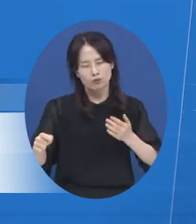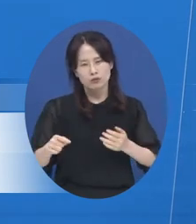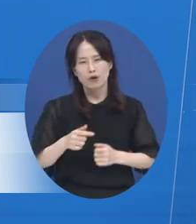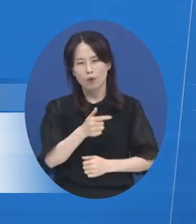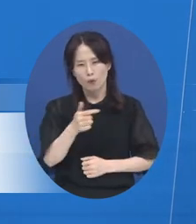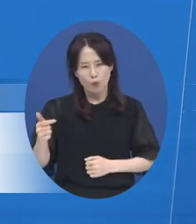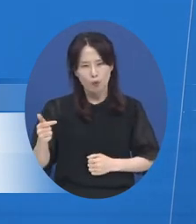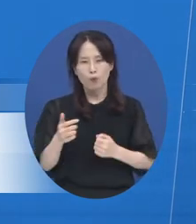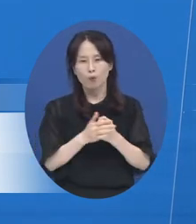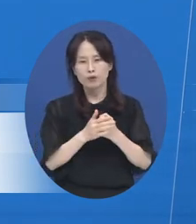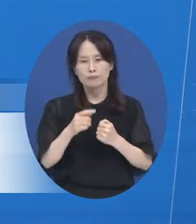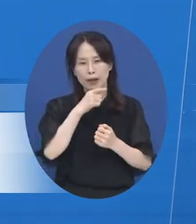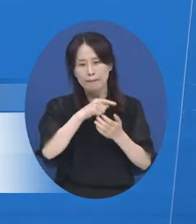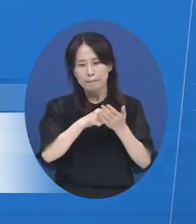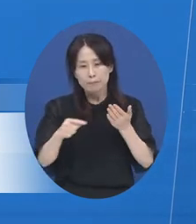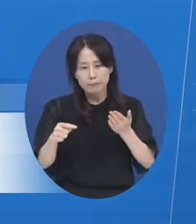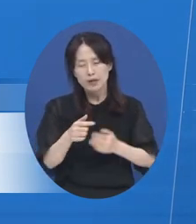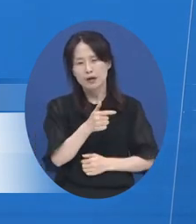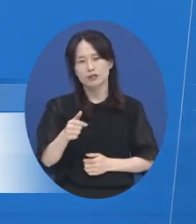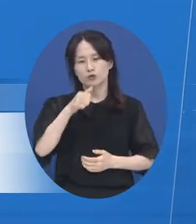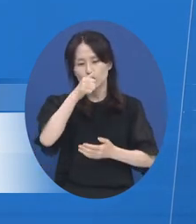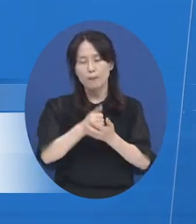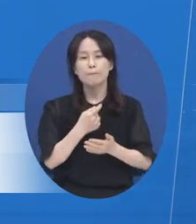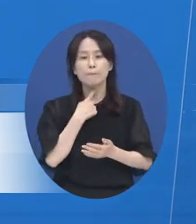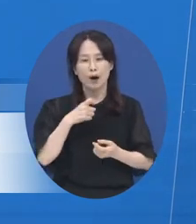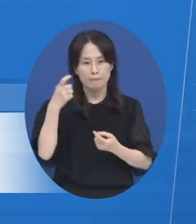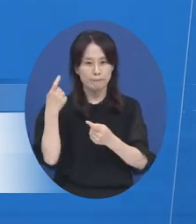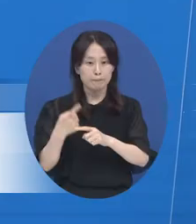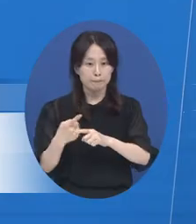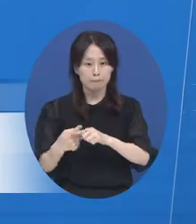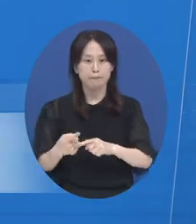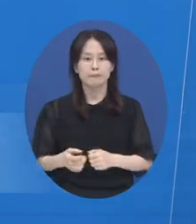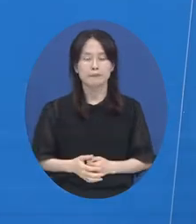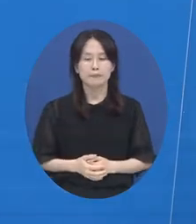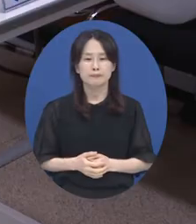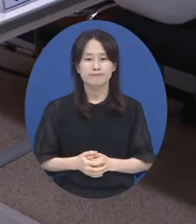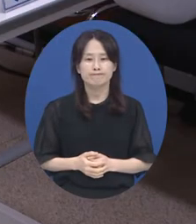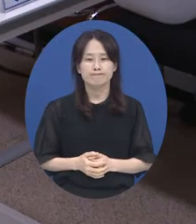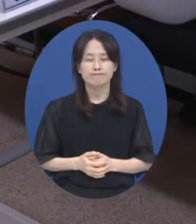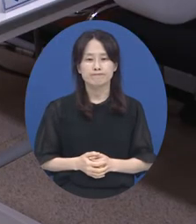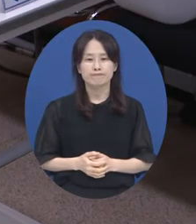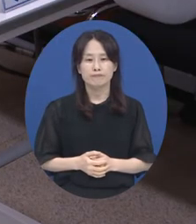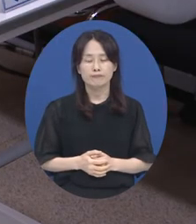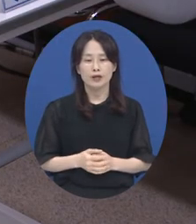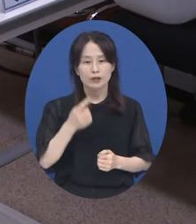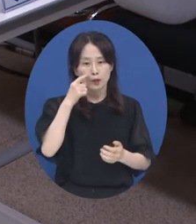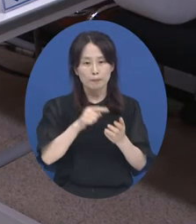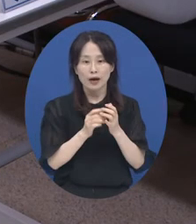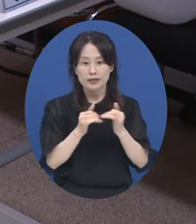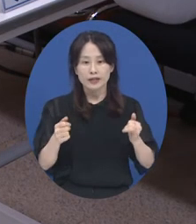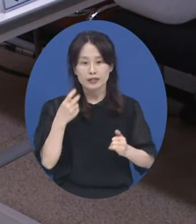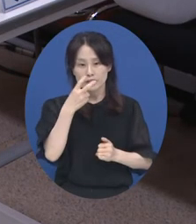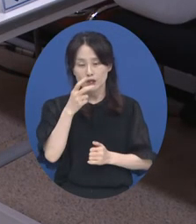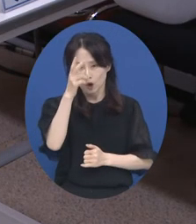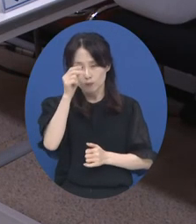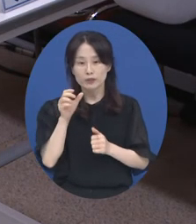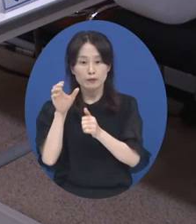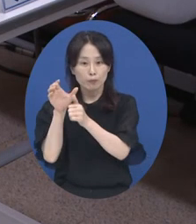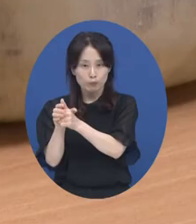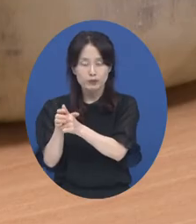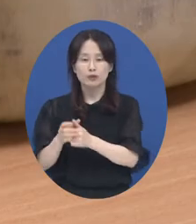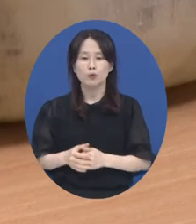소시 손실을 초래하는 등 그 폐해가 큰 범죄입니다 도 특사경 은 적발된 이들 검사를